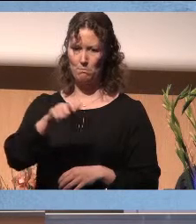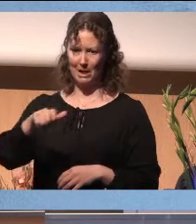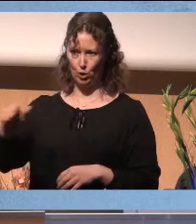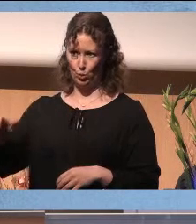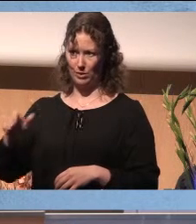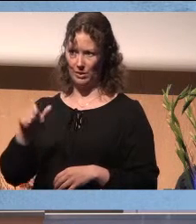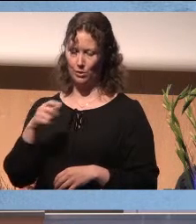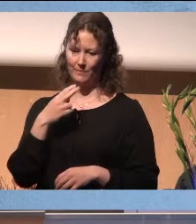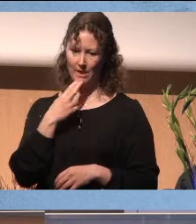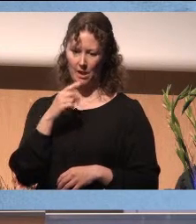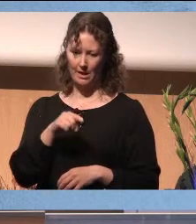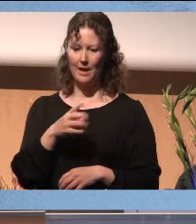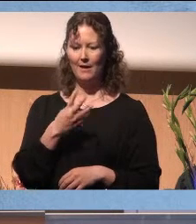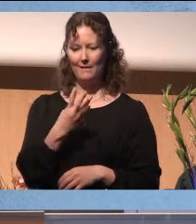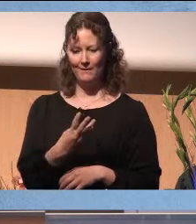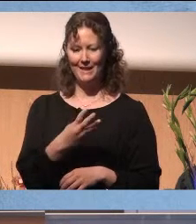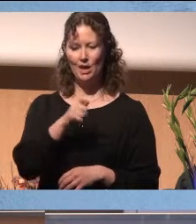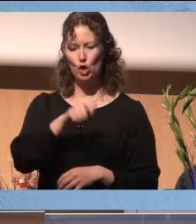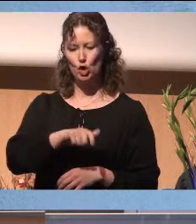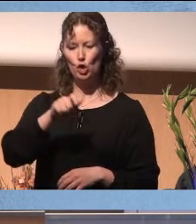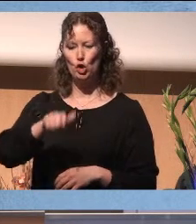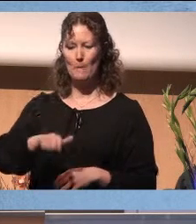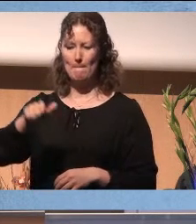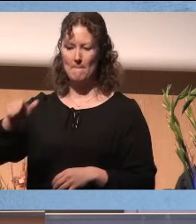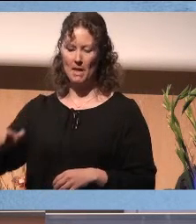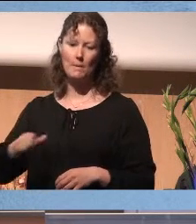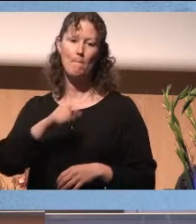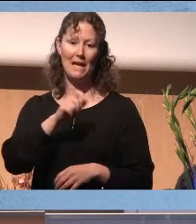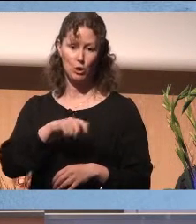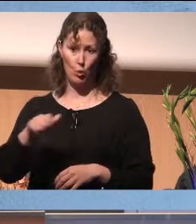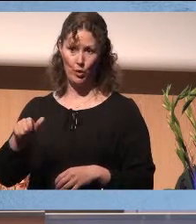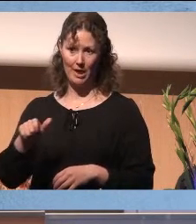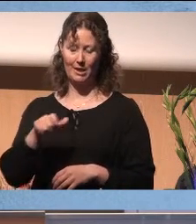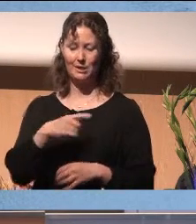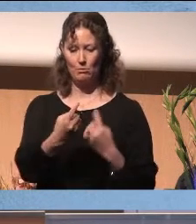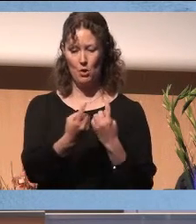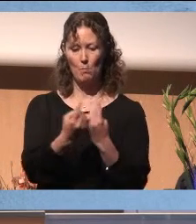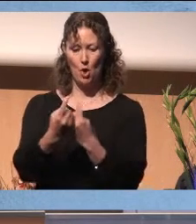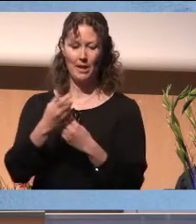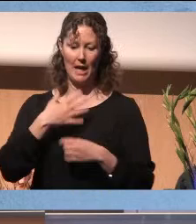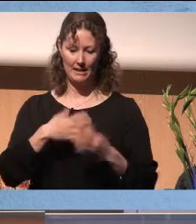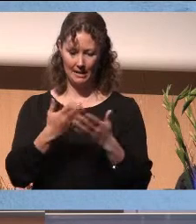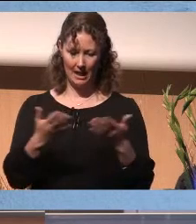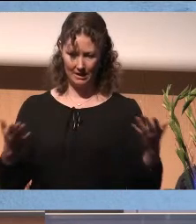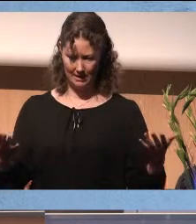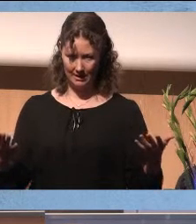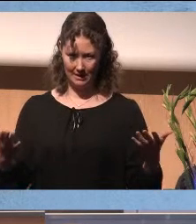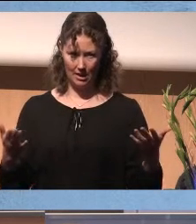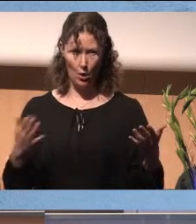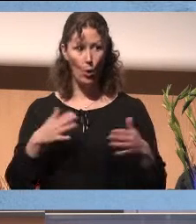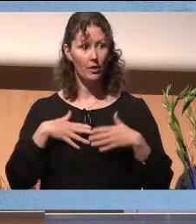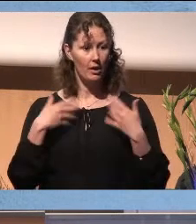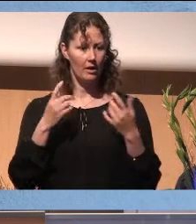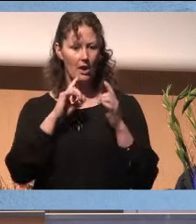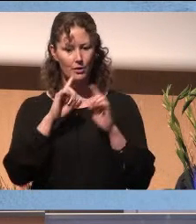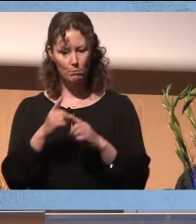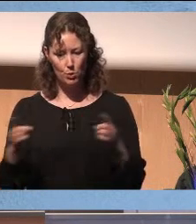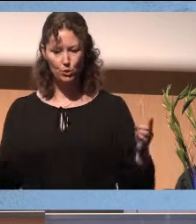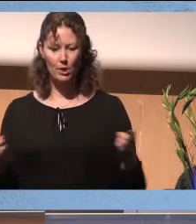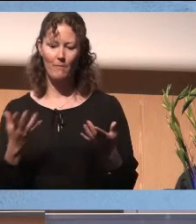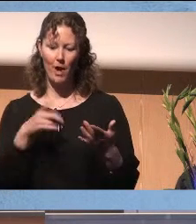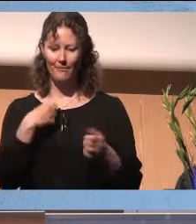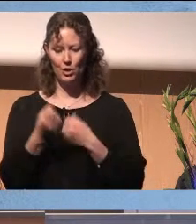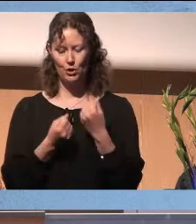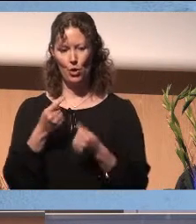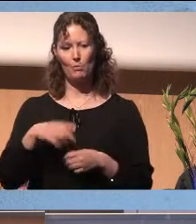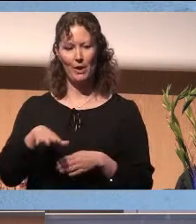som vi kaller det. Fire type personer som møter helsetjenesten, og det glade budskap om hva vi driver med